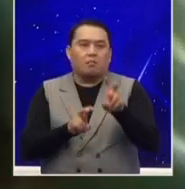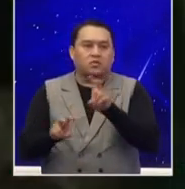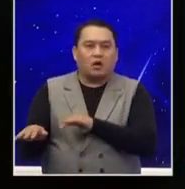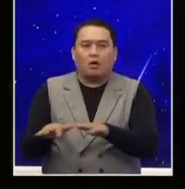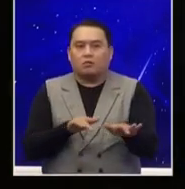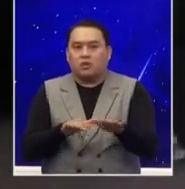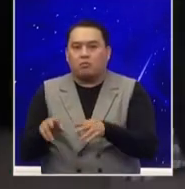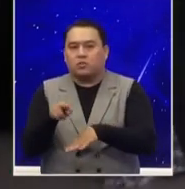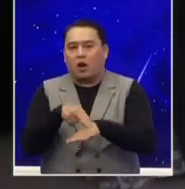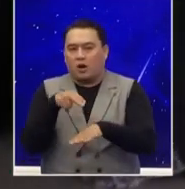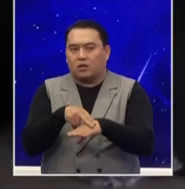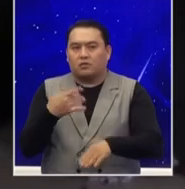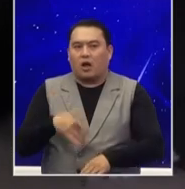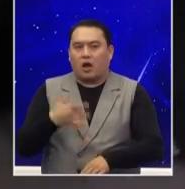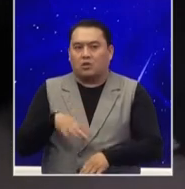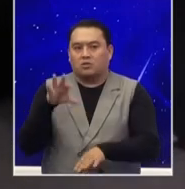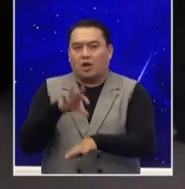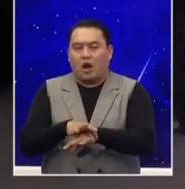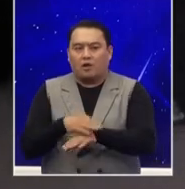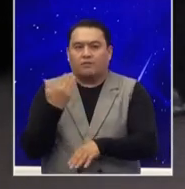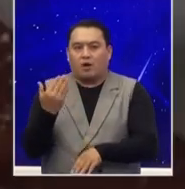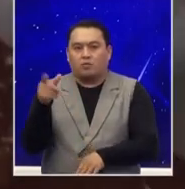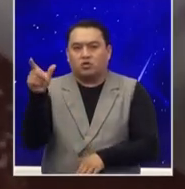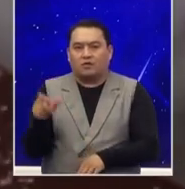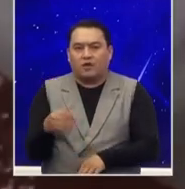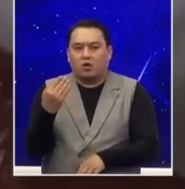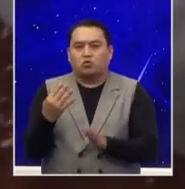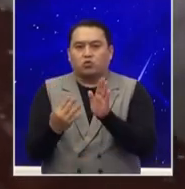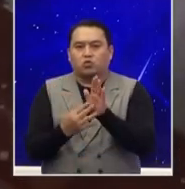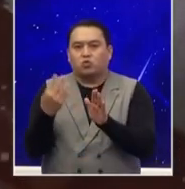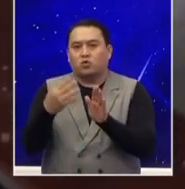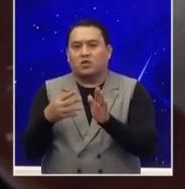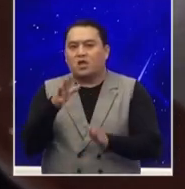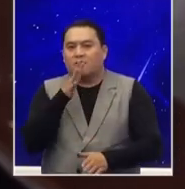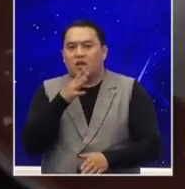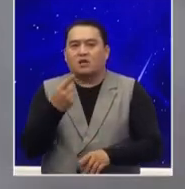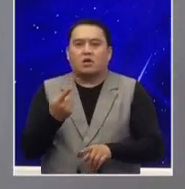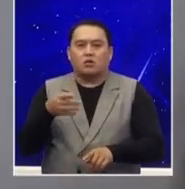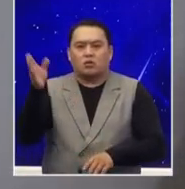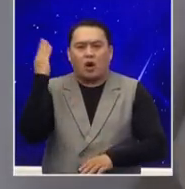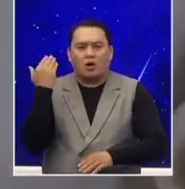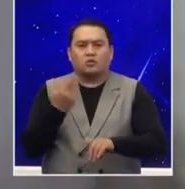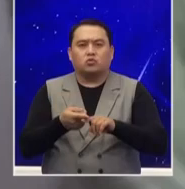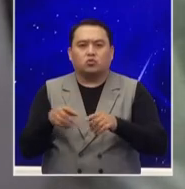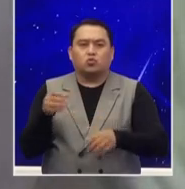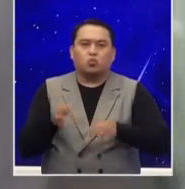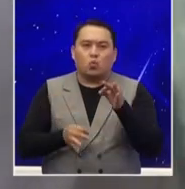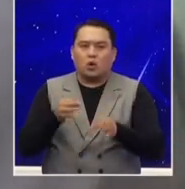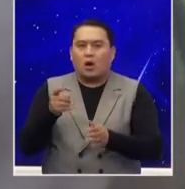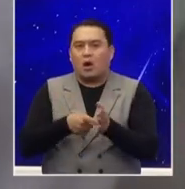полицейские тараза задержали подозреваемого им оказался 49-летний ранее судимый житель